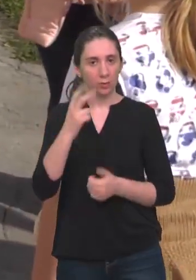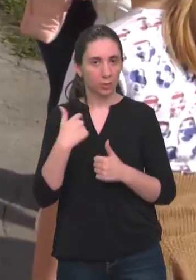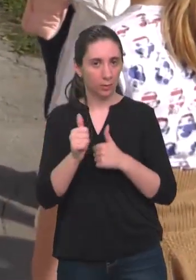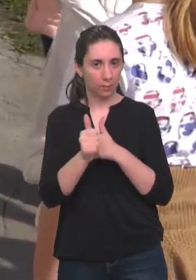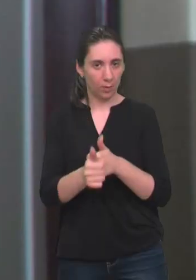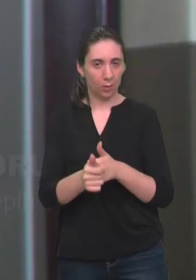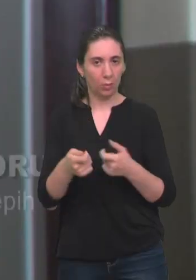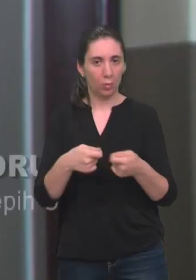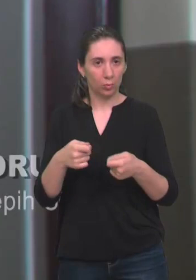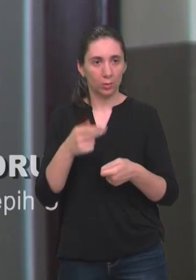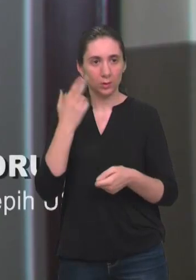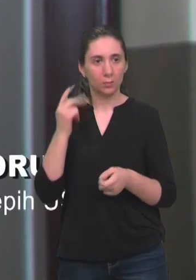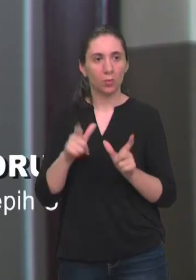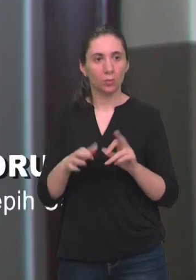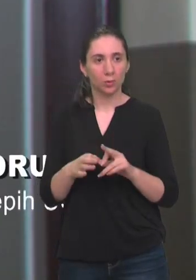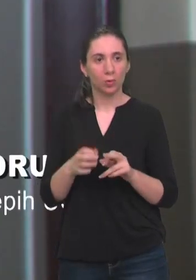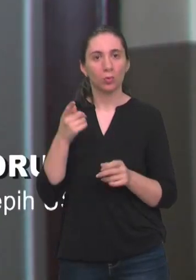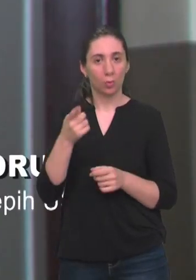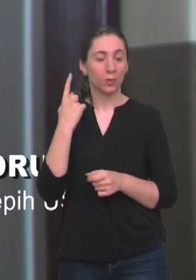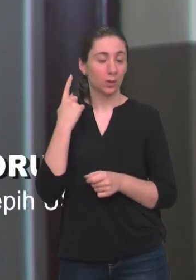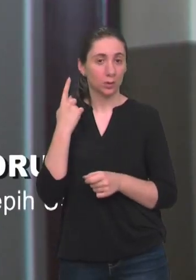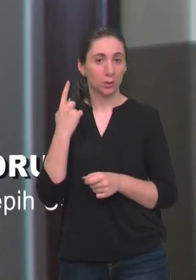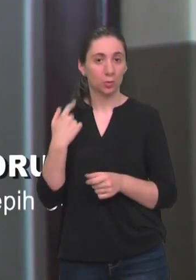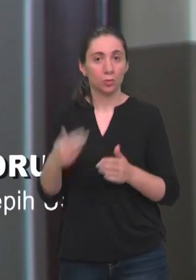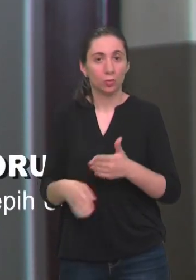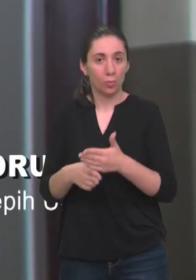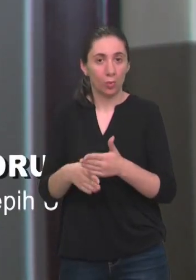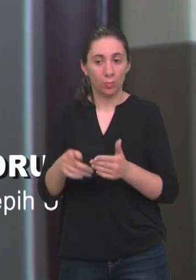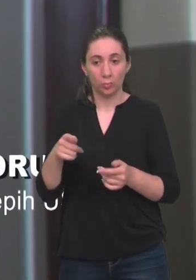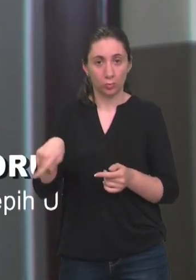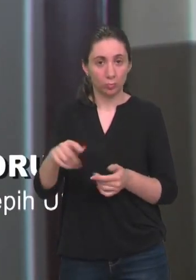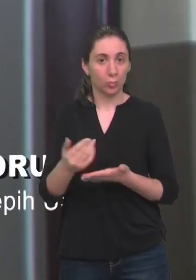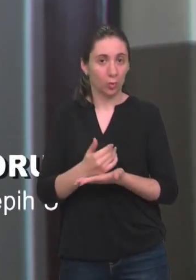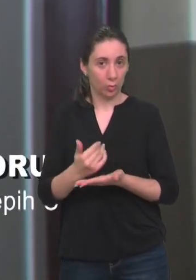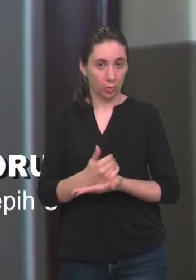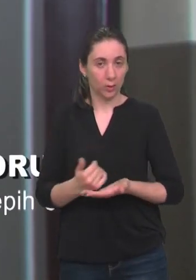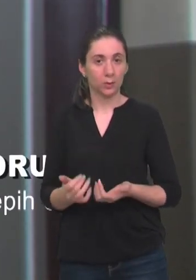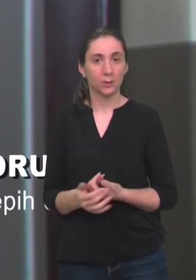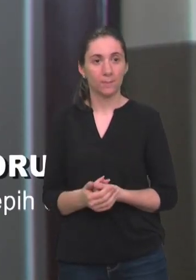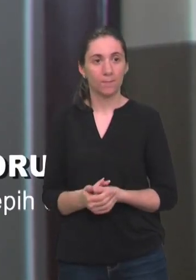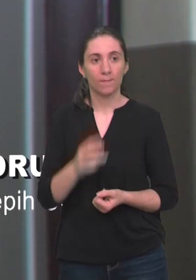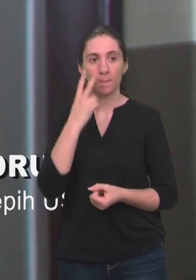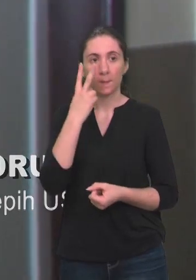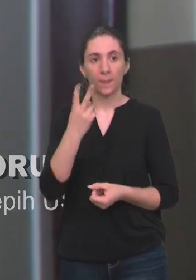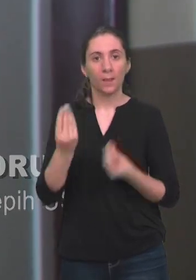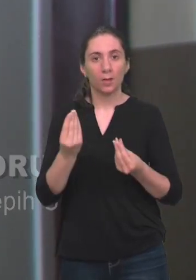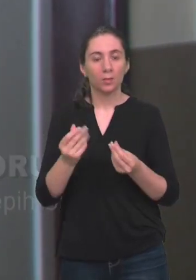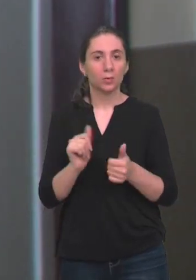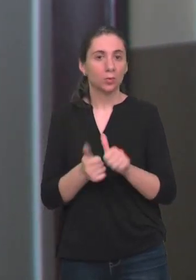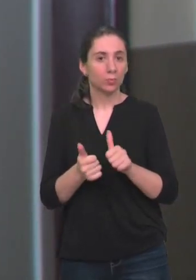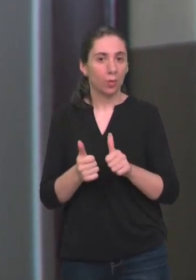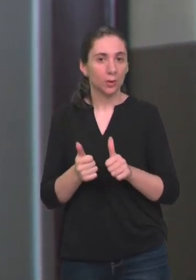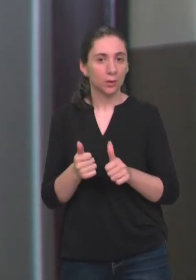u udruzi slijepih uska, što bi značilo da pomažem njezinim korisnicima u vidu nekakvih